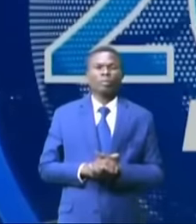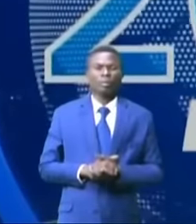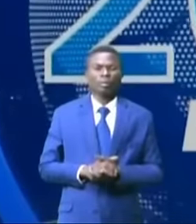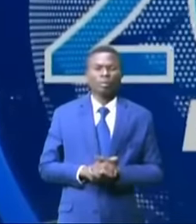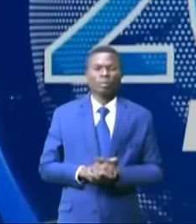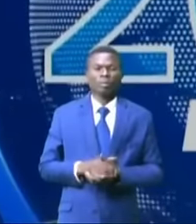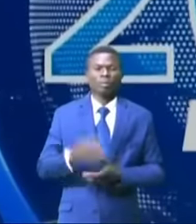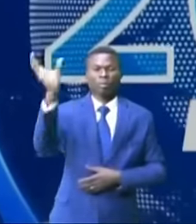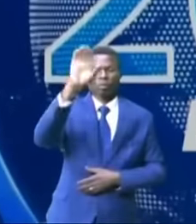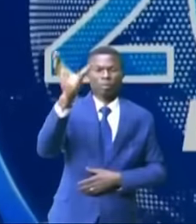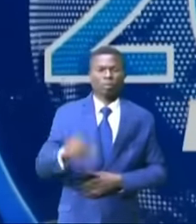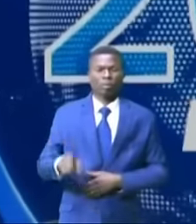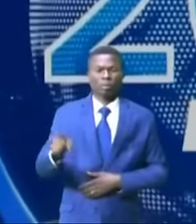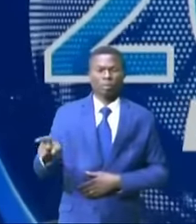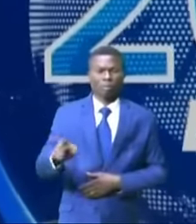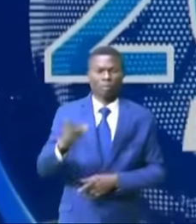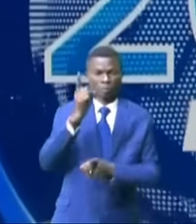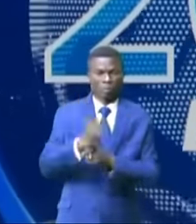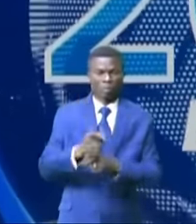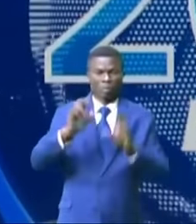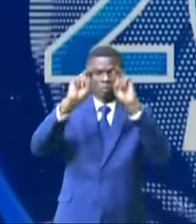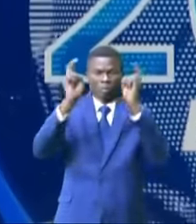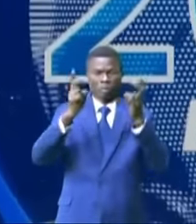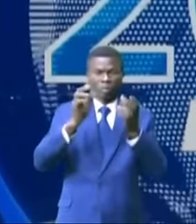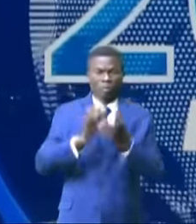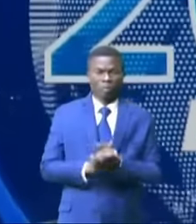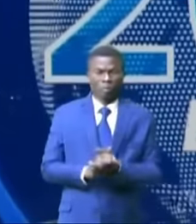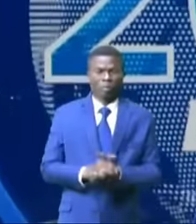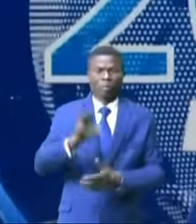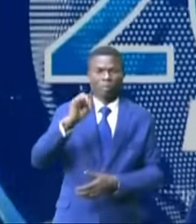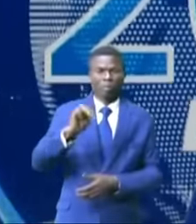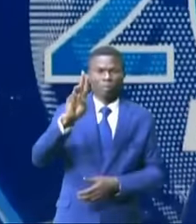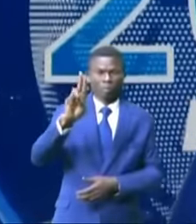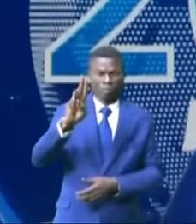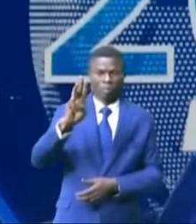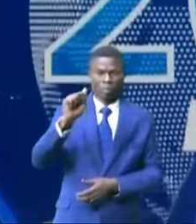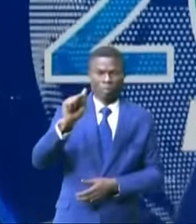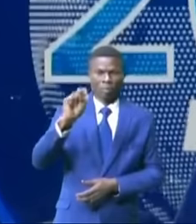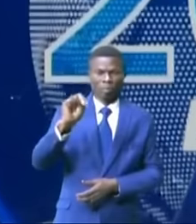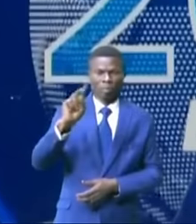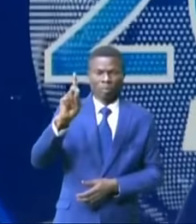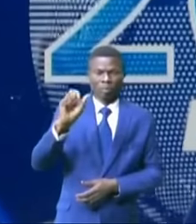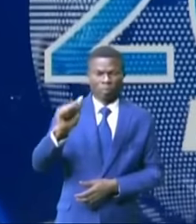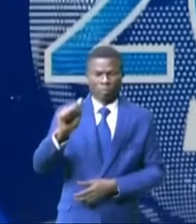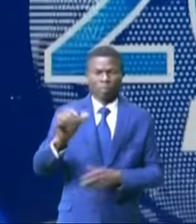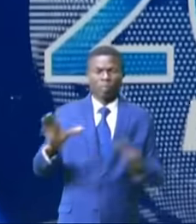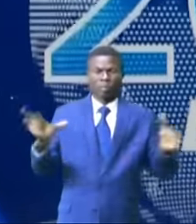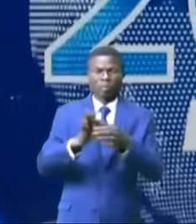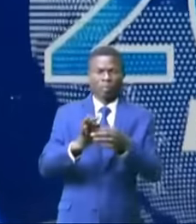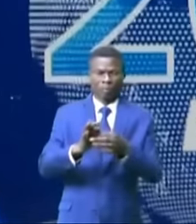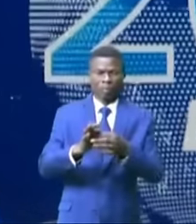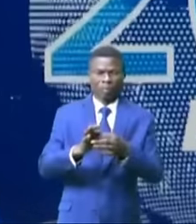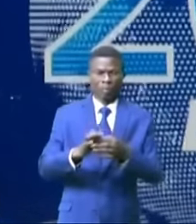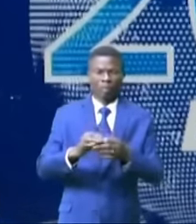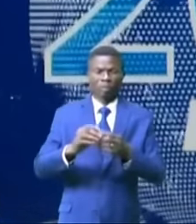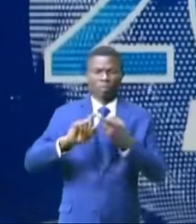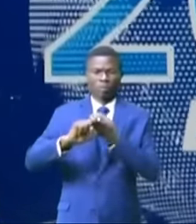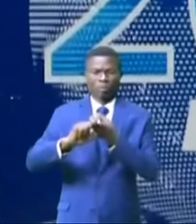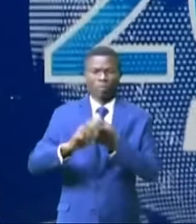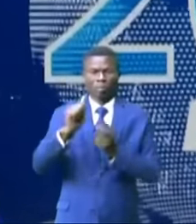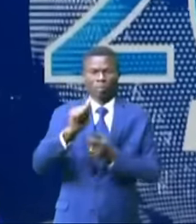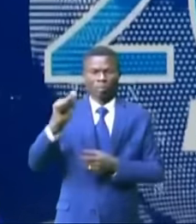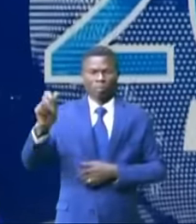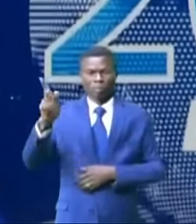Et dans le Congo central, plus précisément dans la ville côtière de Mwanda, l'Alliance des acteurs attachés au peuple AAAP et